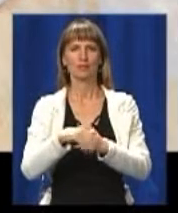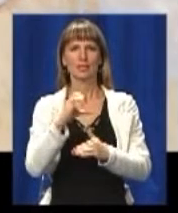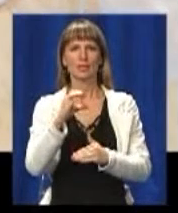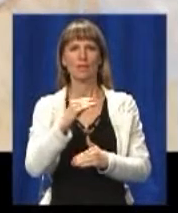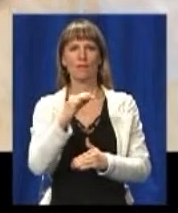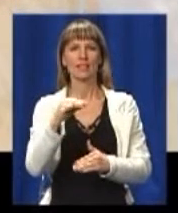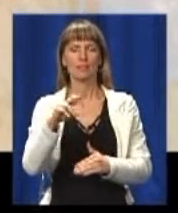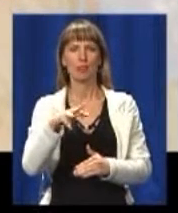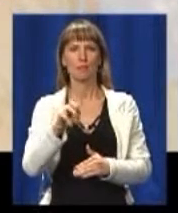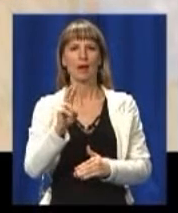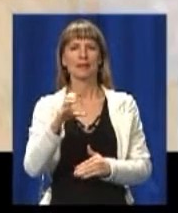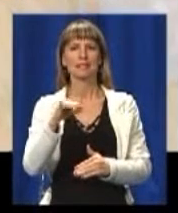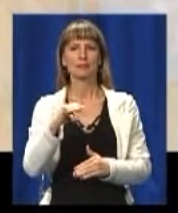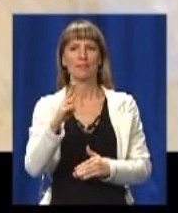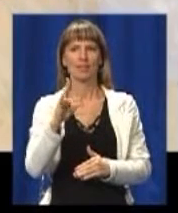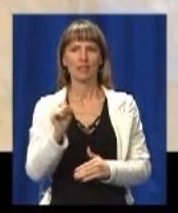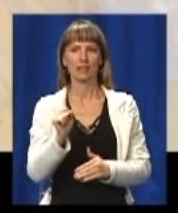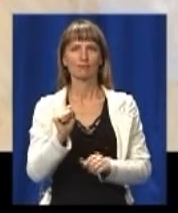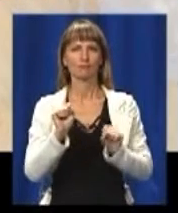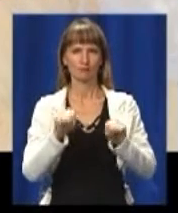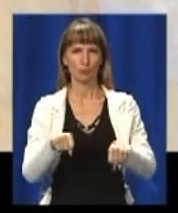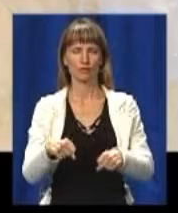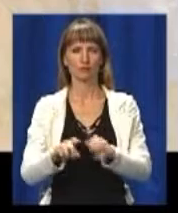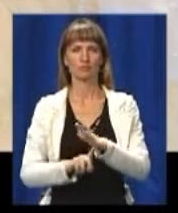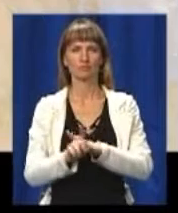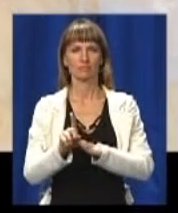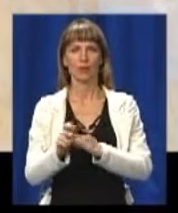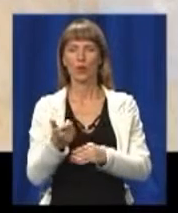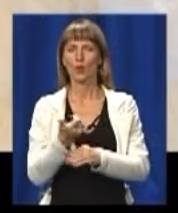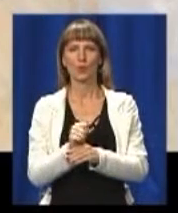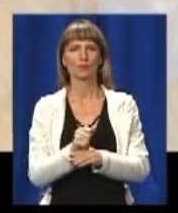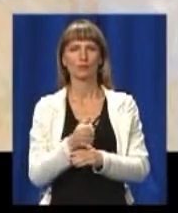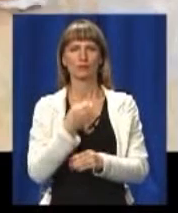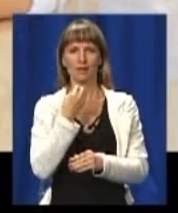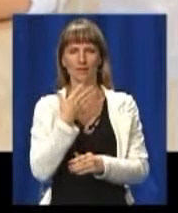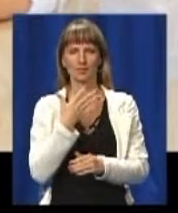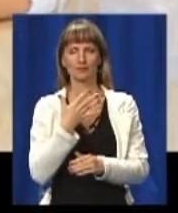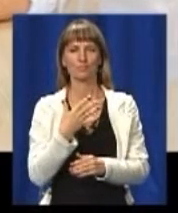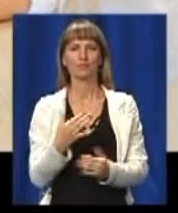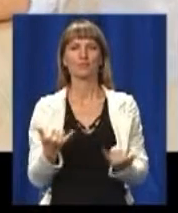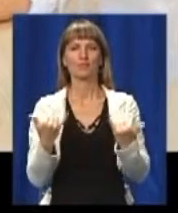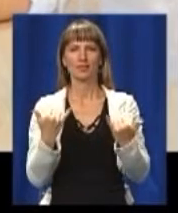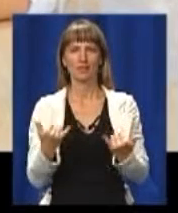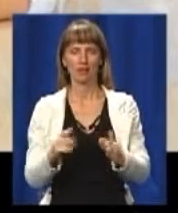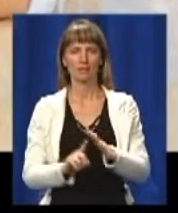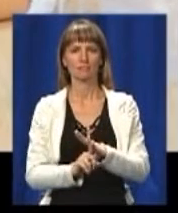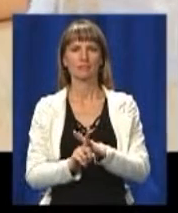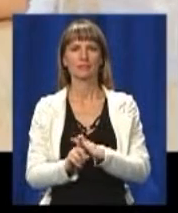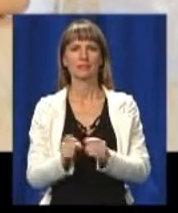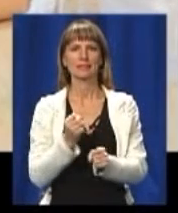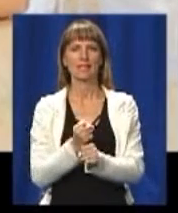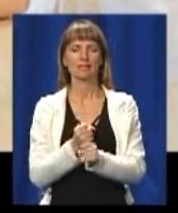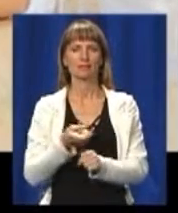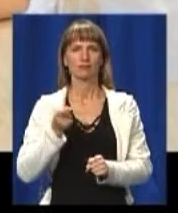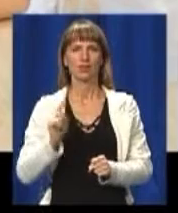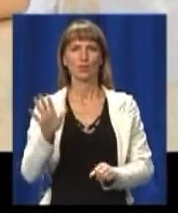Софія Максимівна. Софія Максимівна, можемо починати? Дуже добре. Зараз ми з вами спробуємо зробити